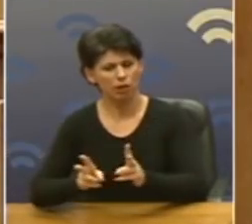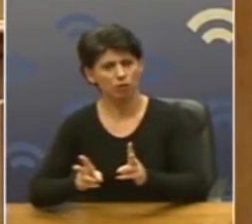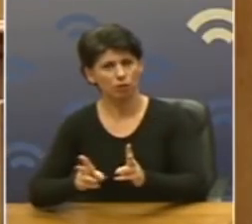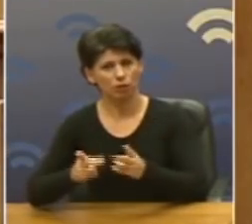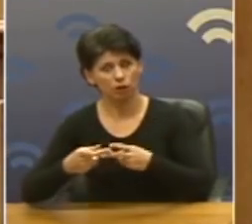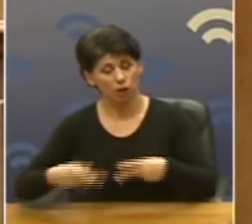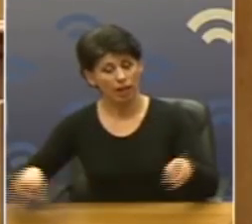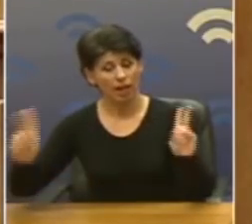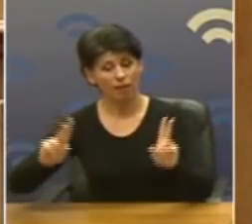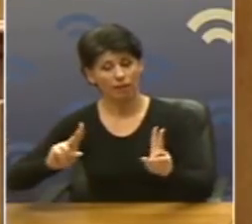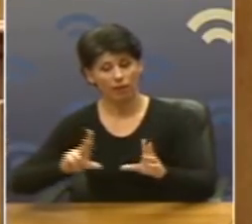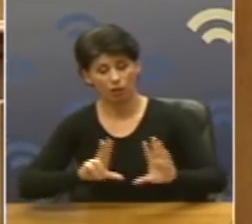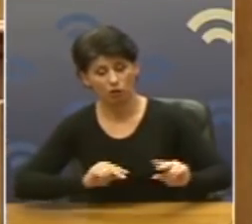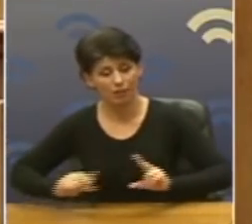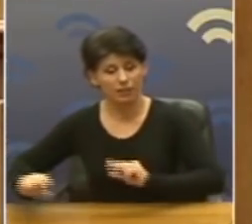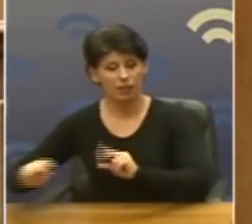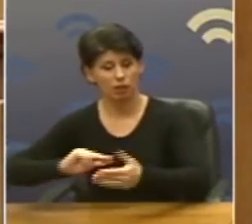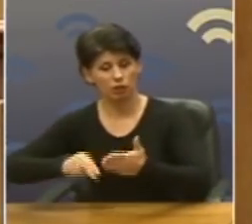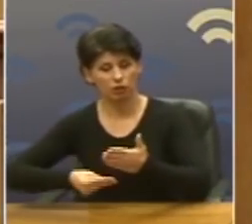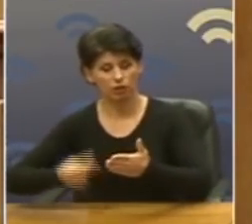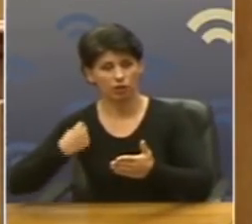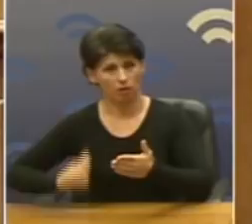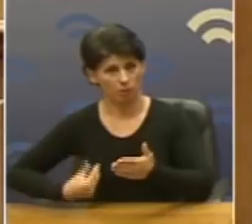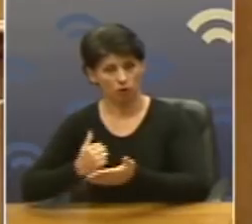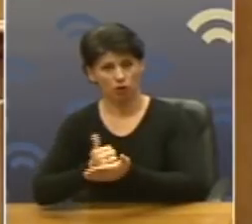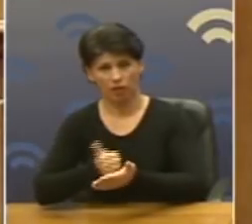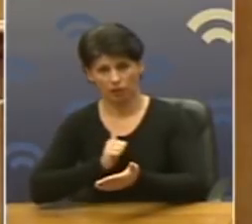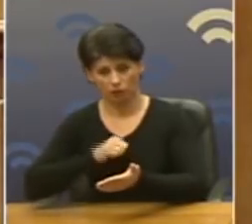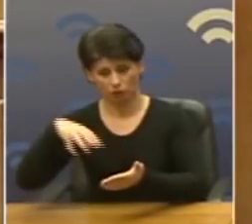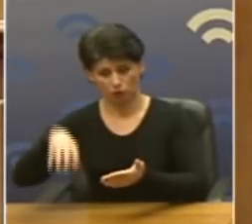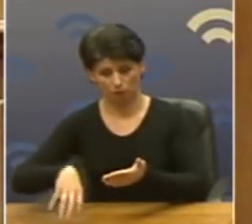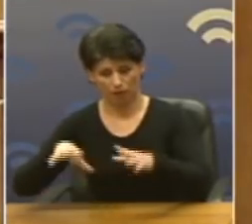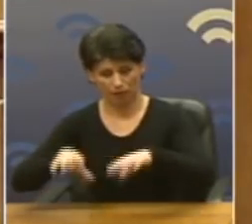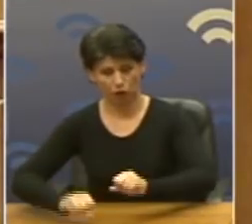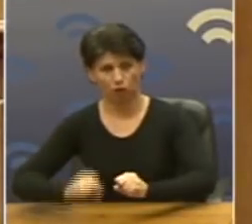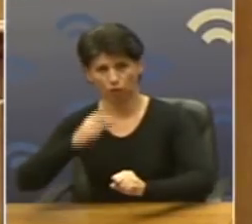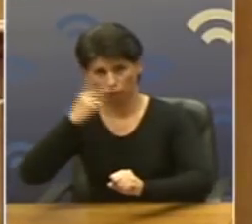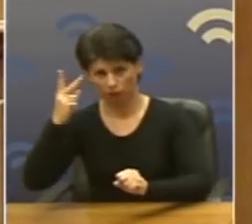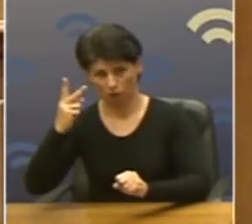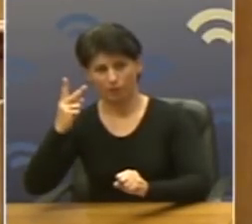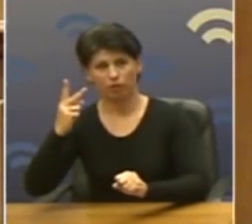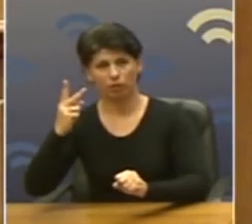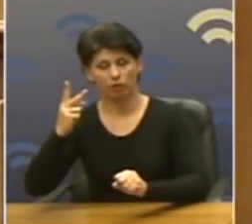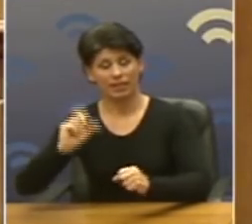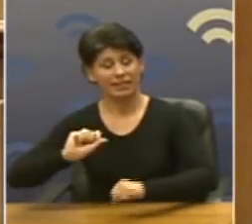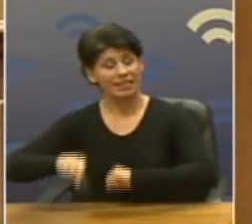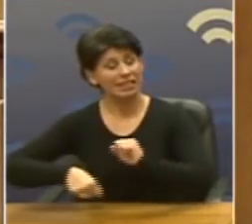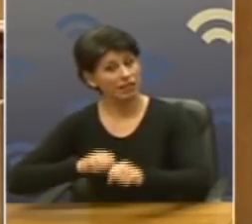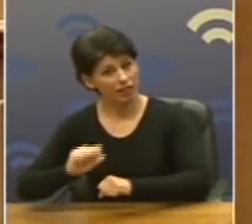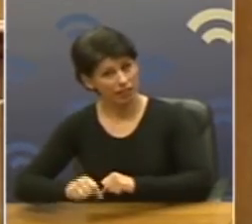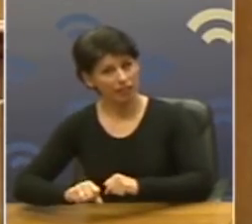ελεύθερων συλλογικών συμβάσεων στο δημόσιο και ιδιωτικό τομέα, η κατοχύρωση του δικαιώματος της